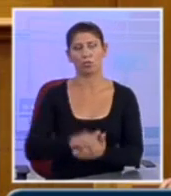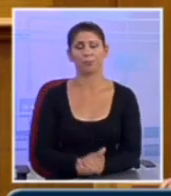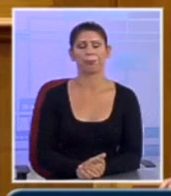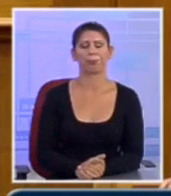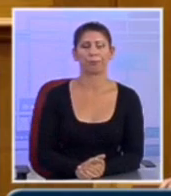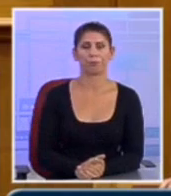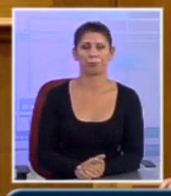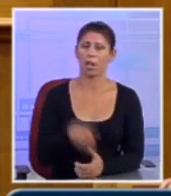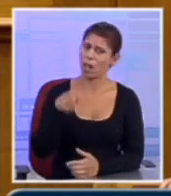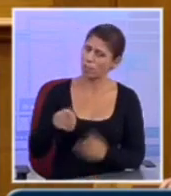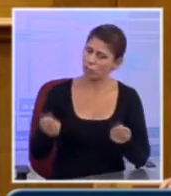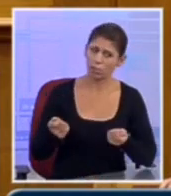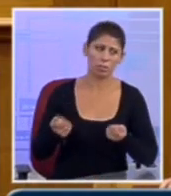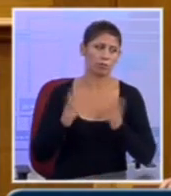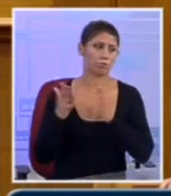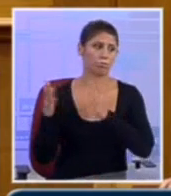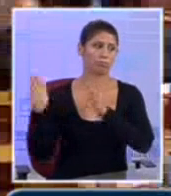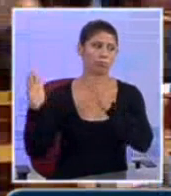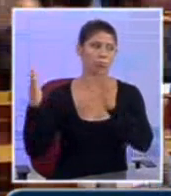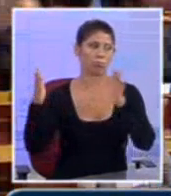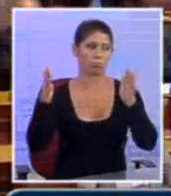Υπουργείο Ναυτιλίας και Νησιωτικής Πολιτικής